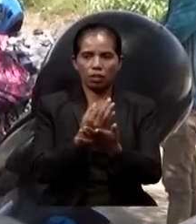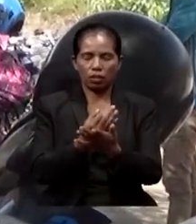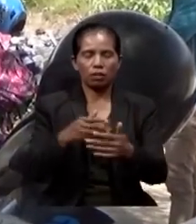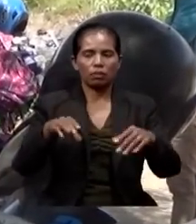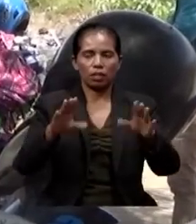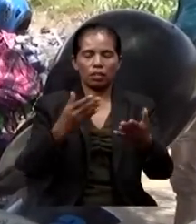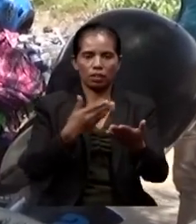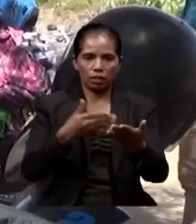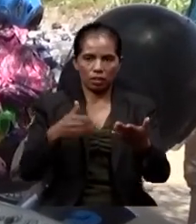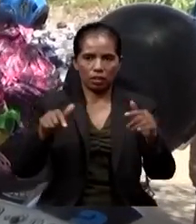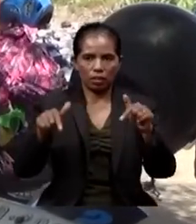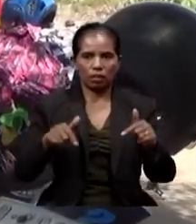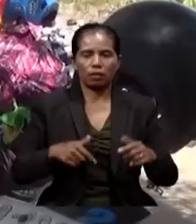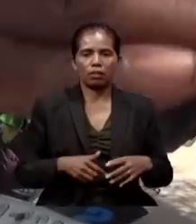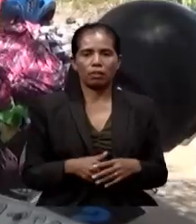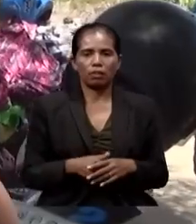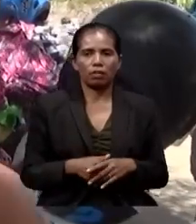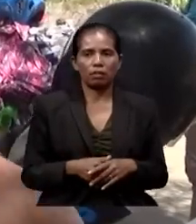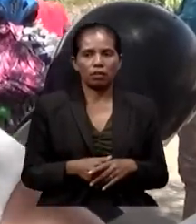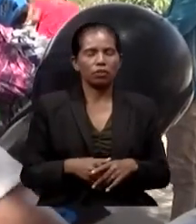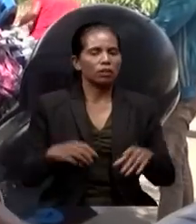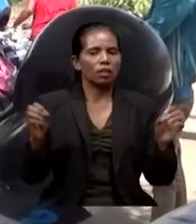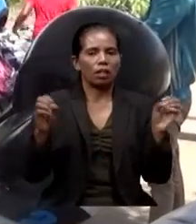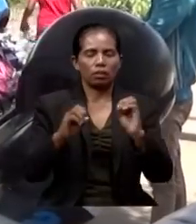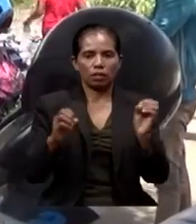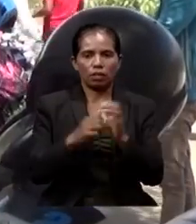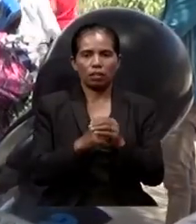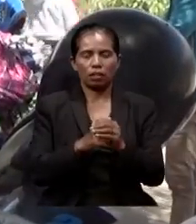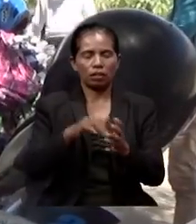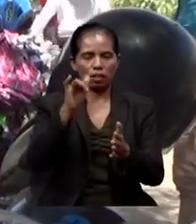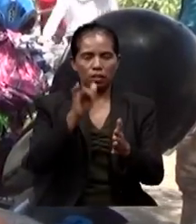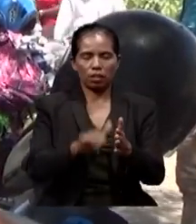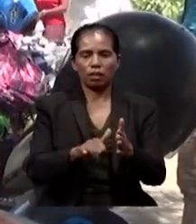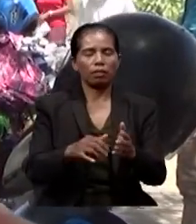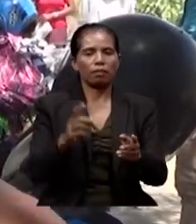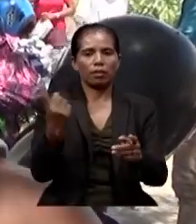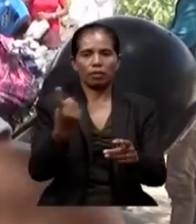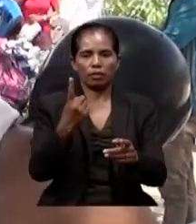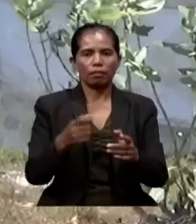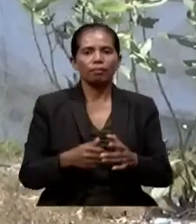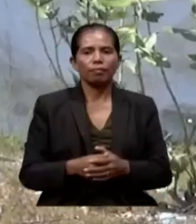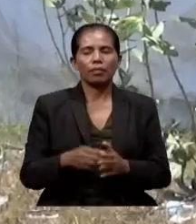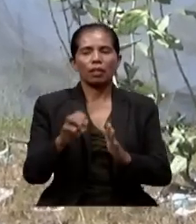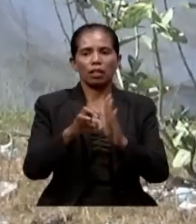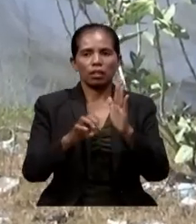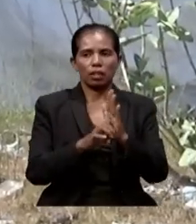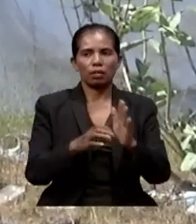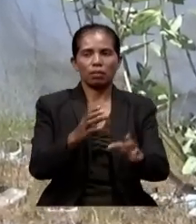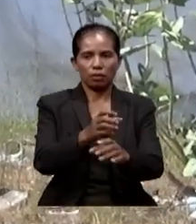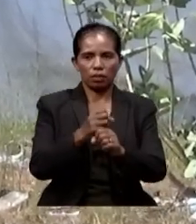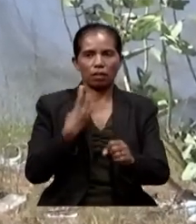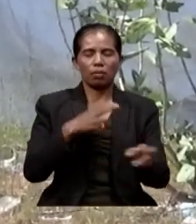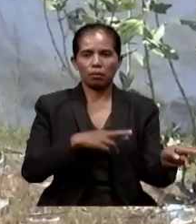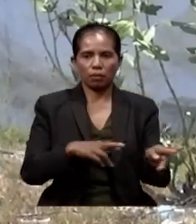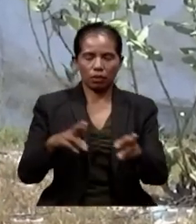ne ne la os pal ve atu ve den hela meten la ne ne nu ka la hela meten se star me sai pira ami am prun bela sa